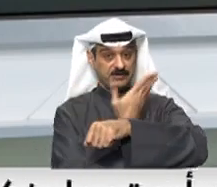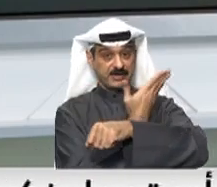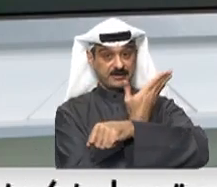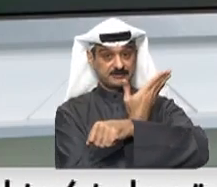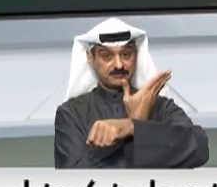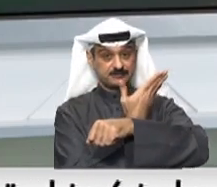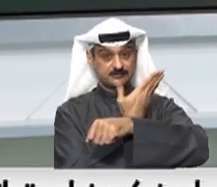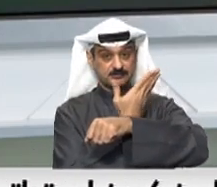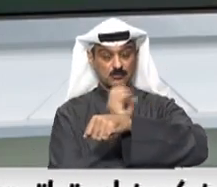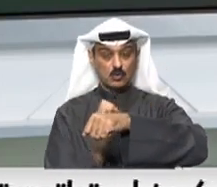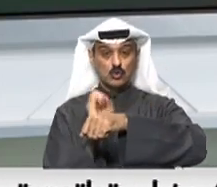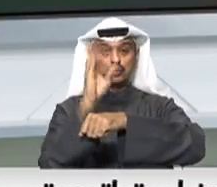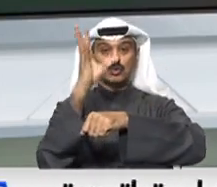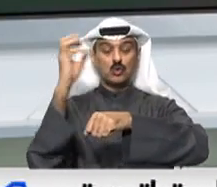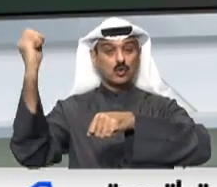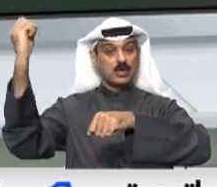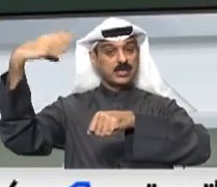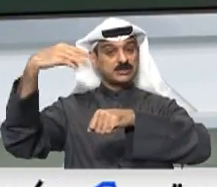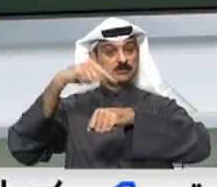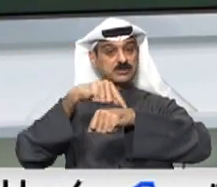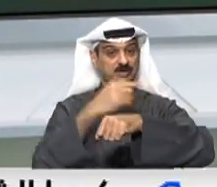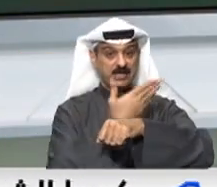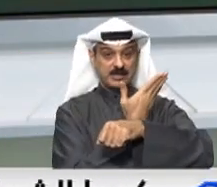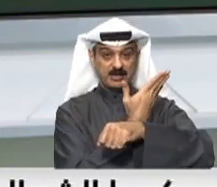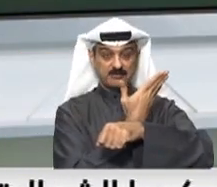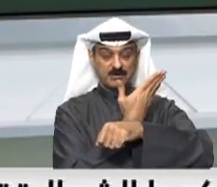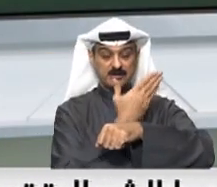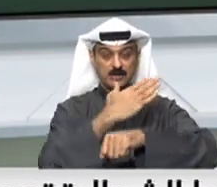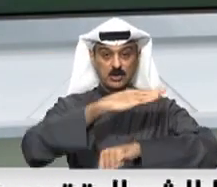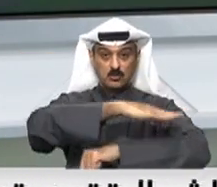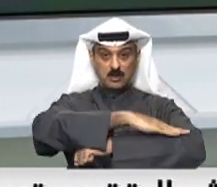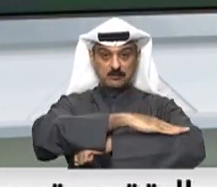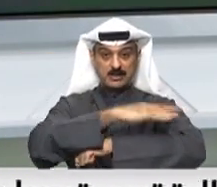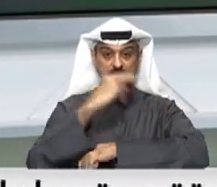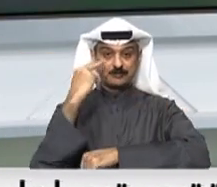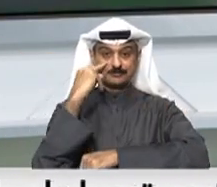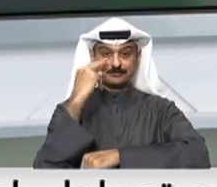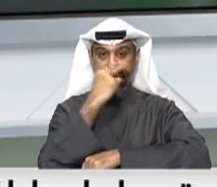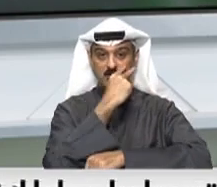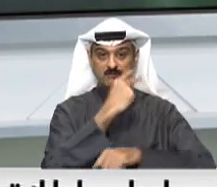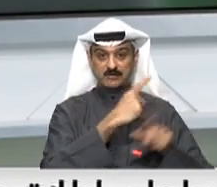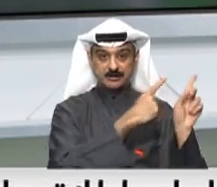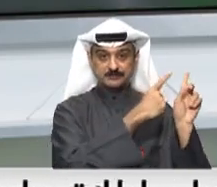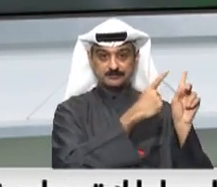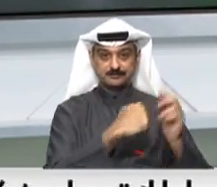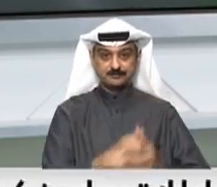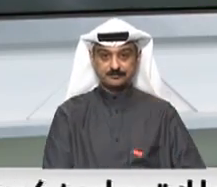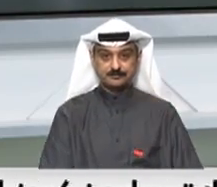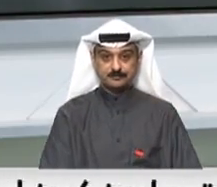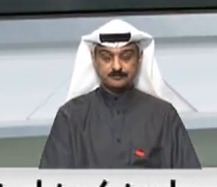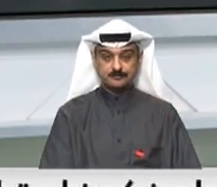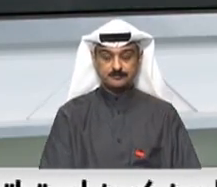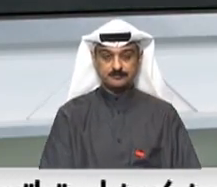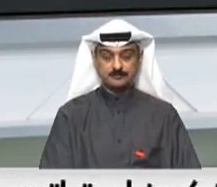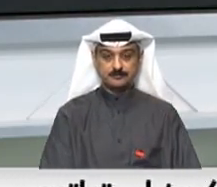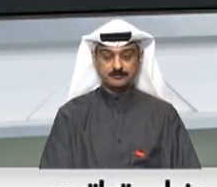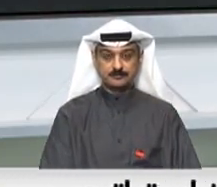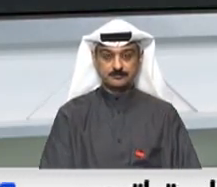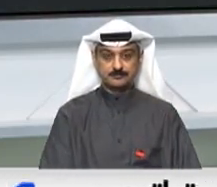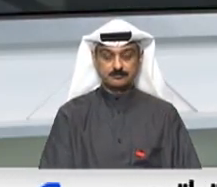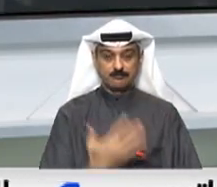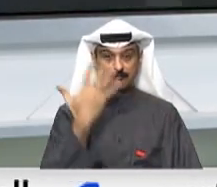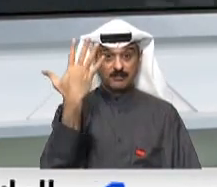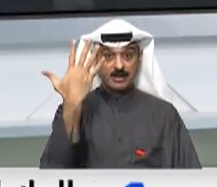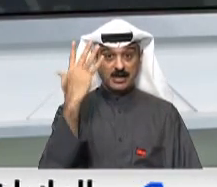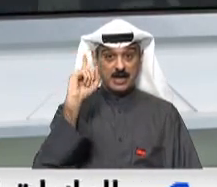وتسعه وخمسين دقيقه موعد شروق الشمس الساعه السادسه اما غروب الشمس في الساعه الخامسه طقس